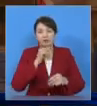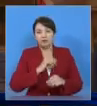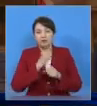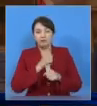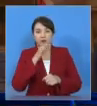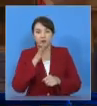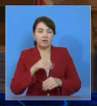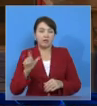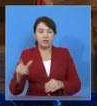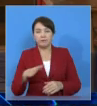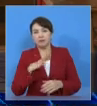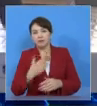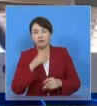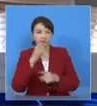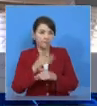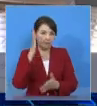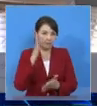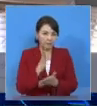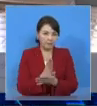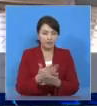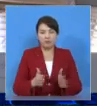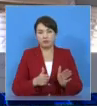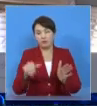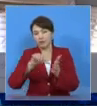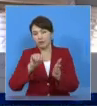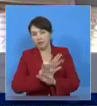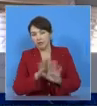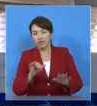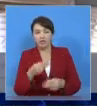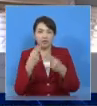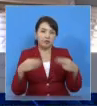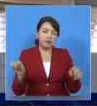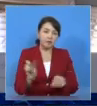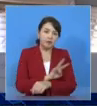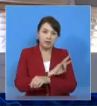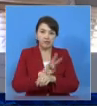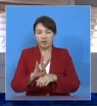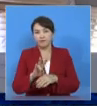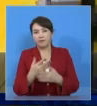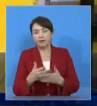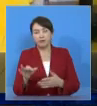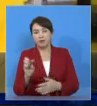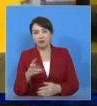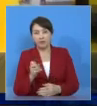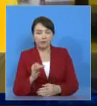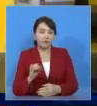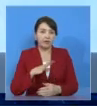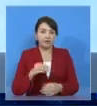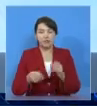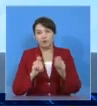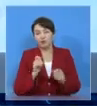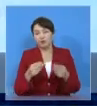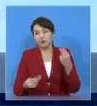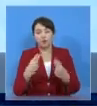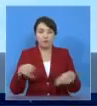мен адам санына айтарлықтай шектеу бар. Ал жобаға қатыспаған караоке, түнгі және ойын клубтар, букмекерлік кеңселер мен лотерея